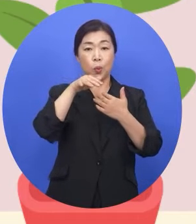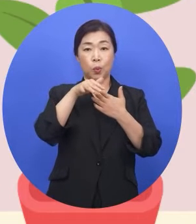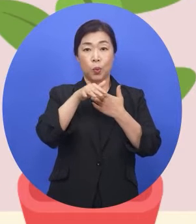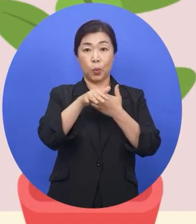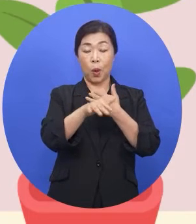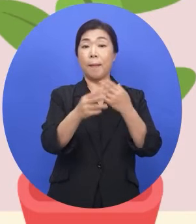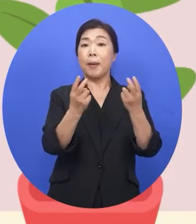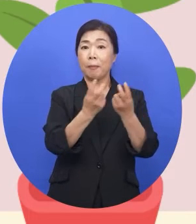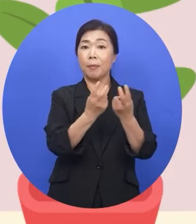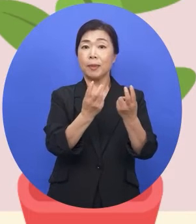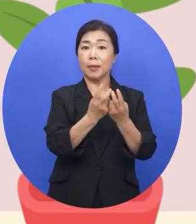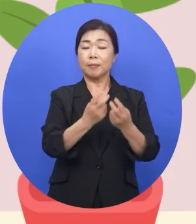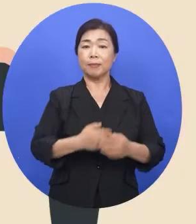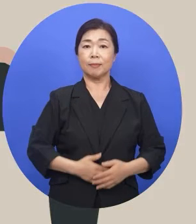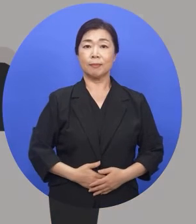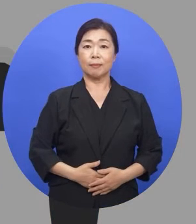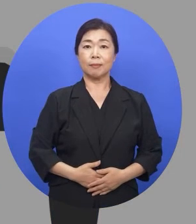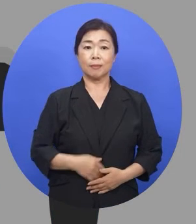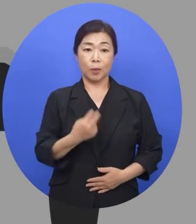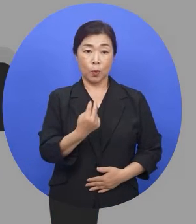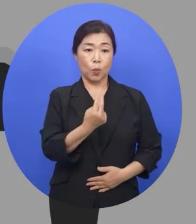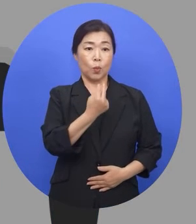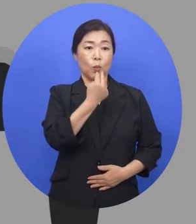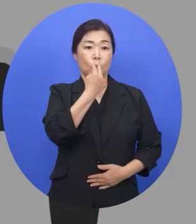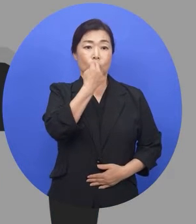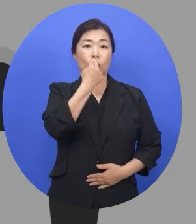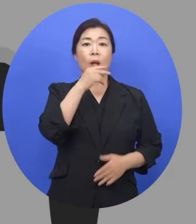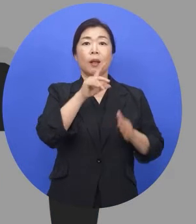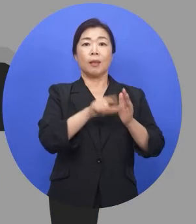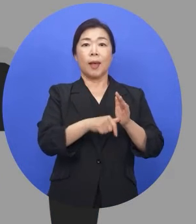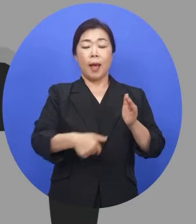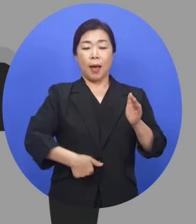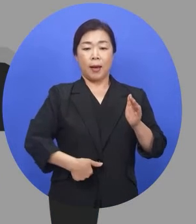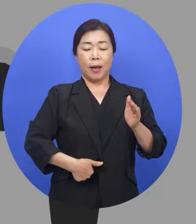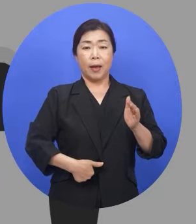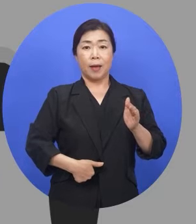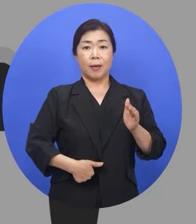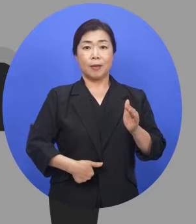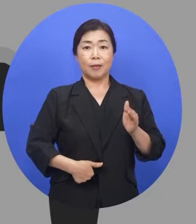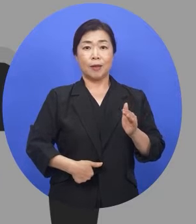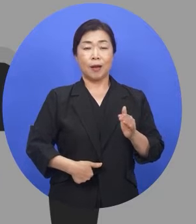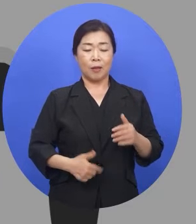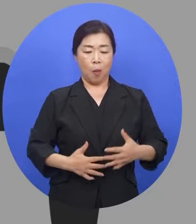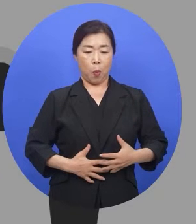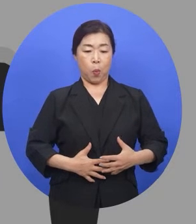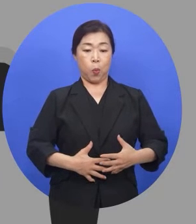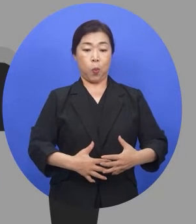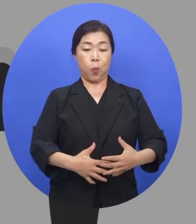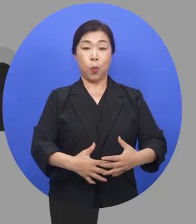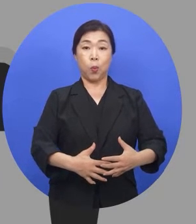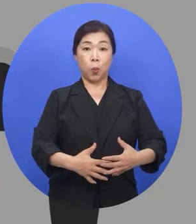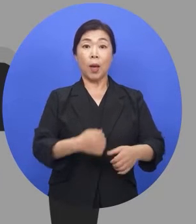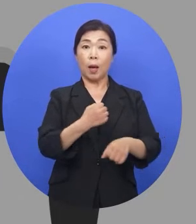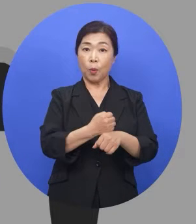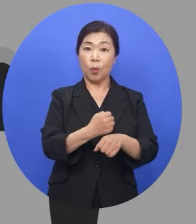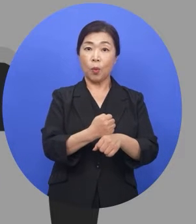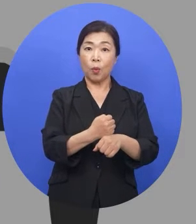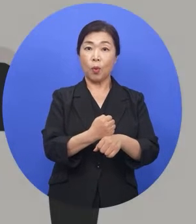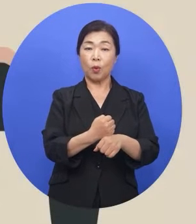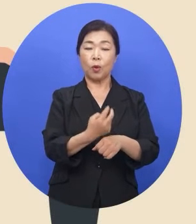내쉬는 것입니다. 숨을 들이쉴 때 아랫배를 최대한 블록하게